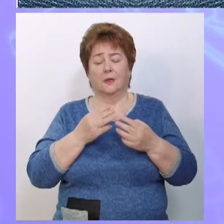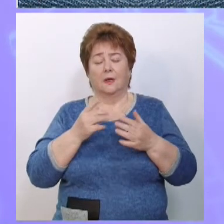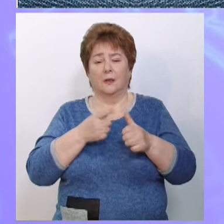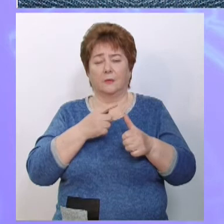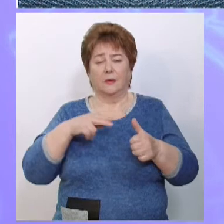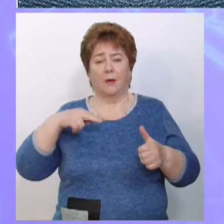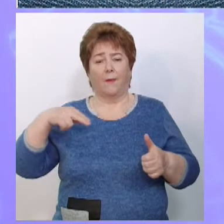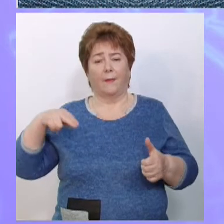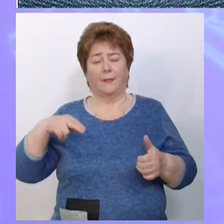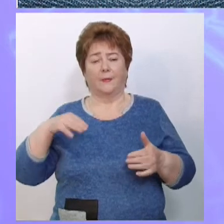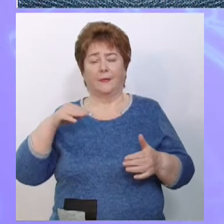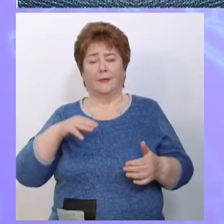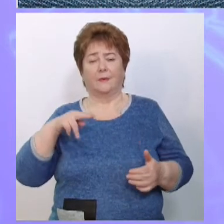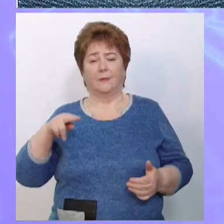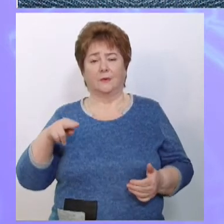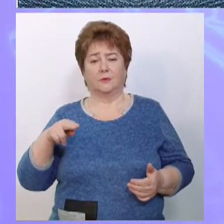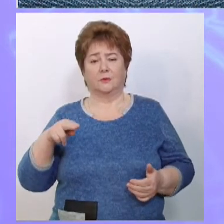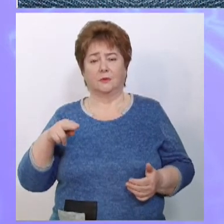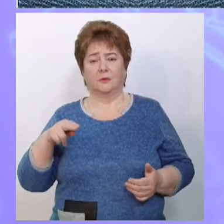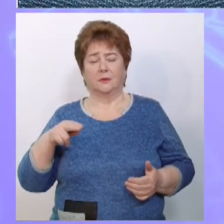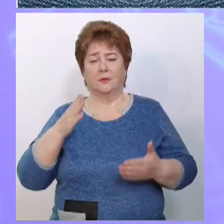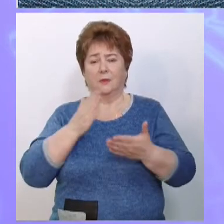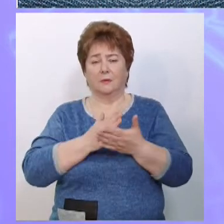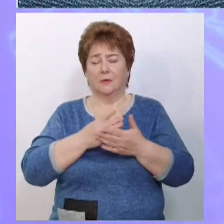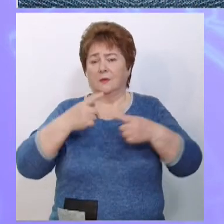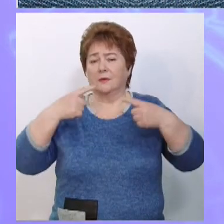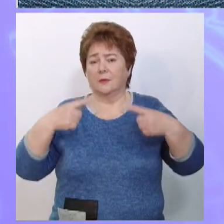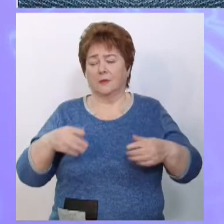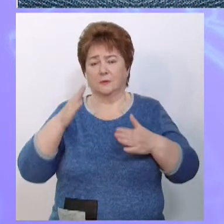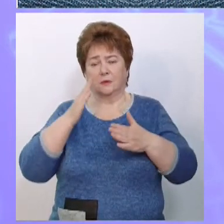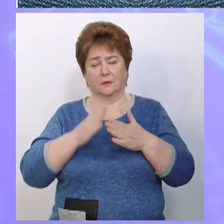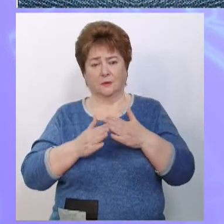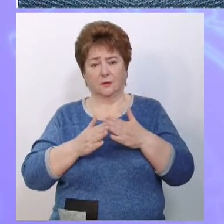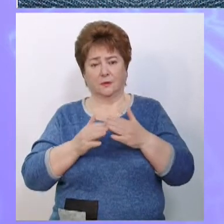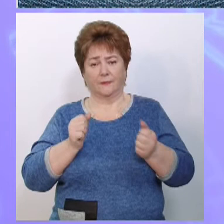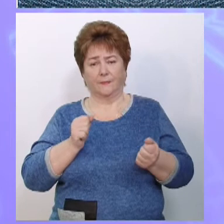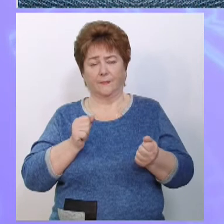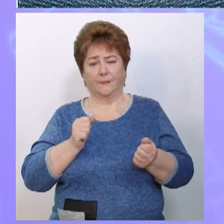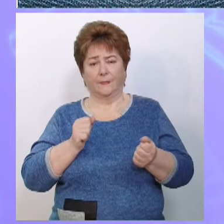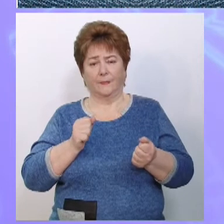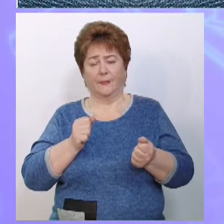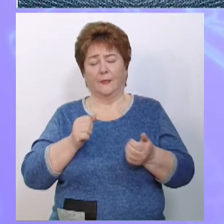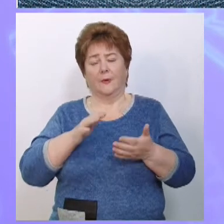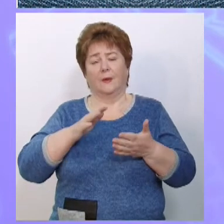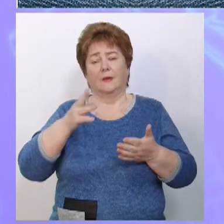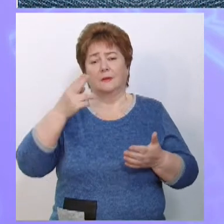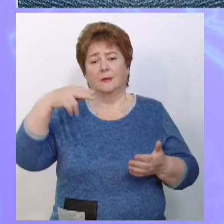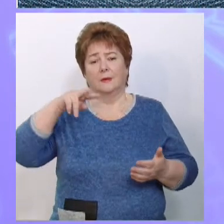имена прилагательные в творительном падеже имеют разные окончания.